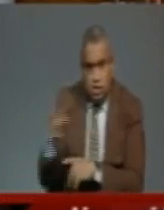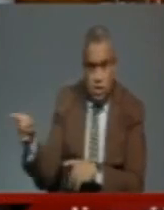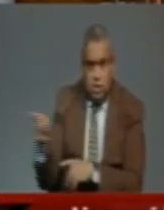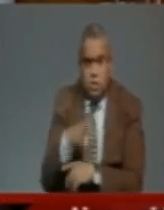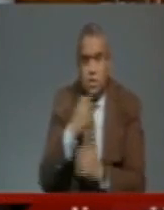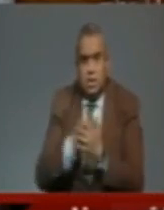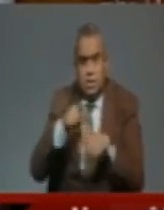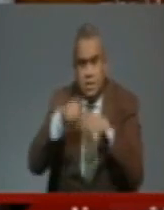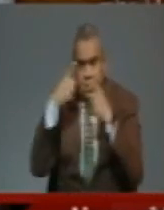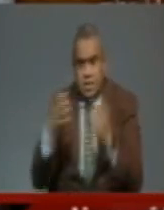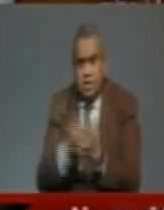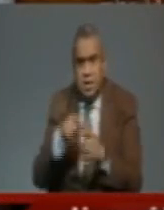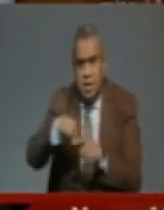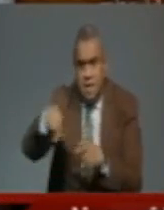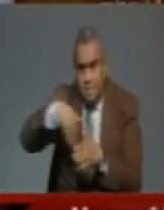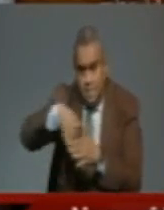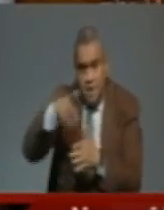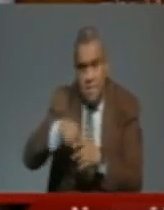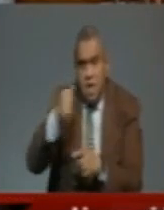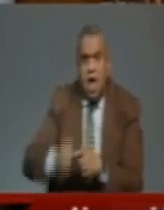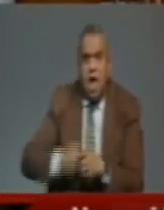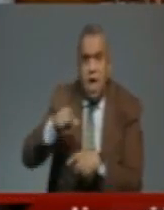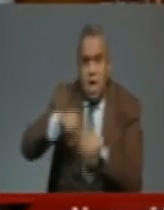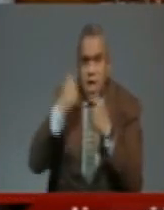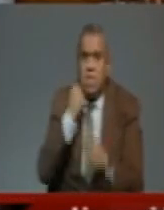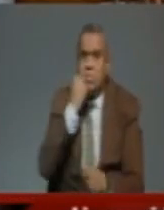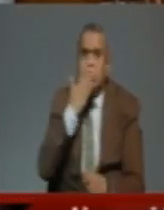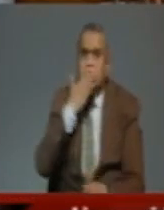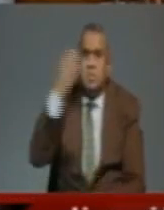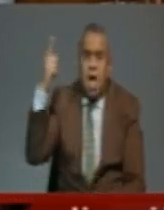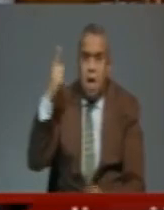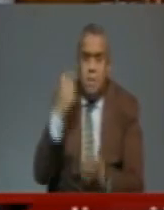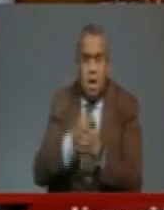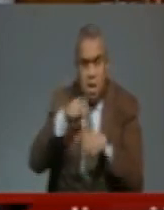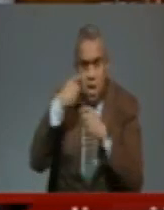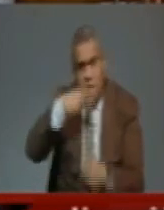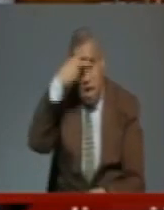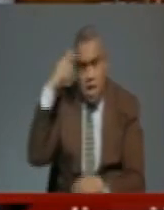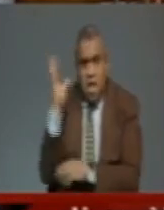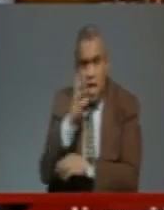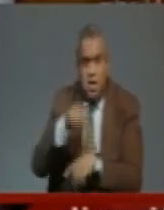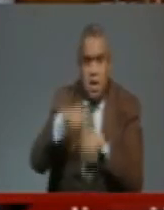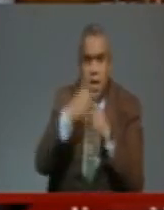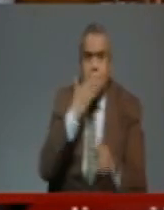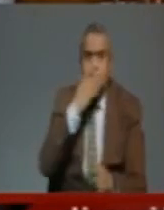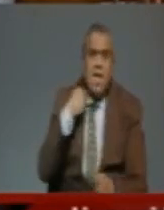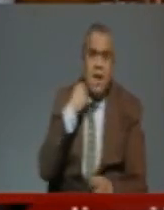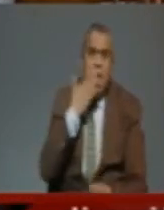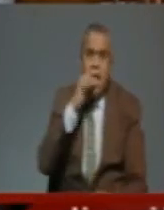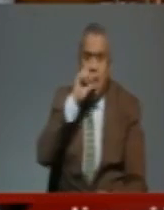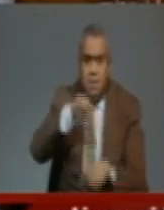سكك حديدية من طابة إلى العريش، ثم من العريش إلى بير العب، كل ده